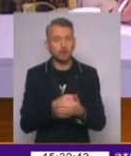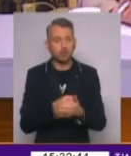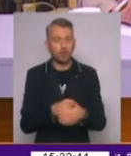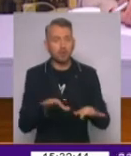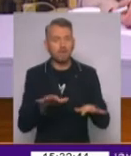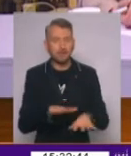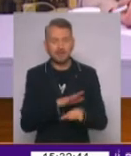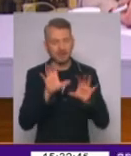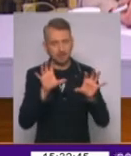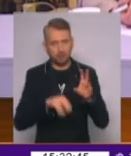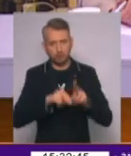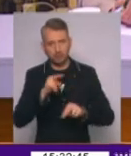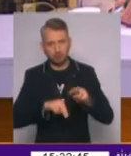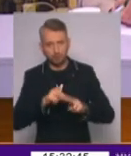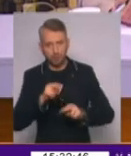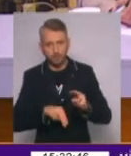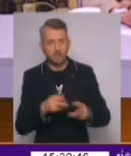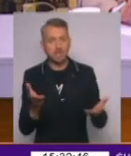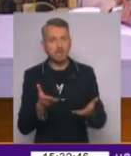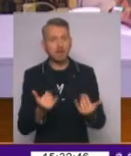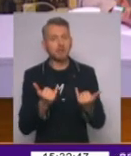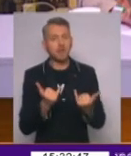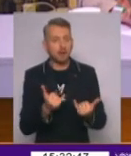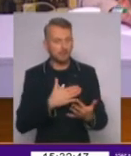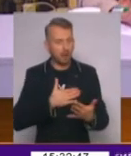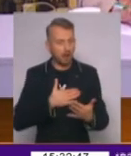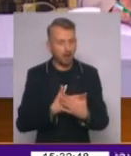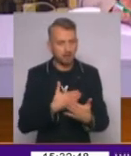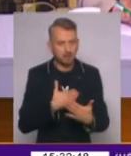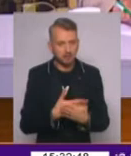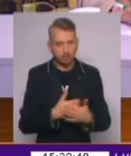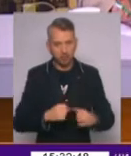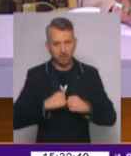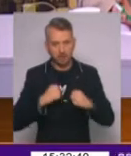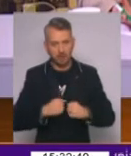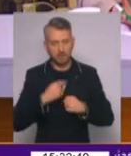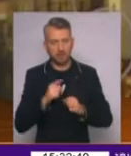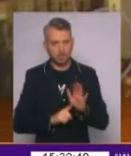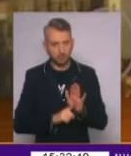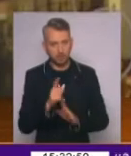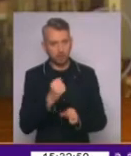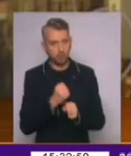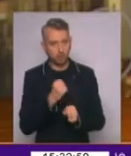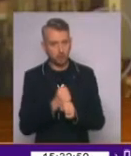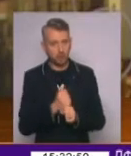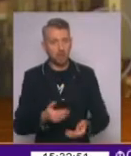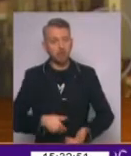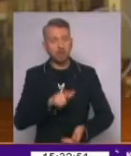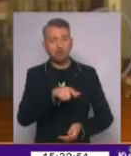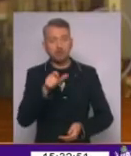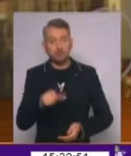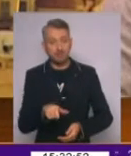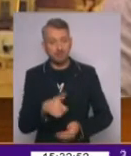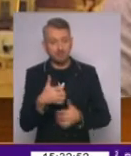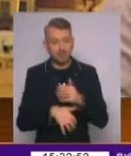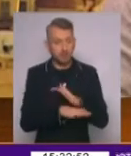місця незаконної забудови, яка наразі активно намагаються там розпочати роботи. Жителі